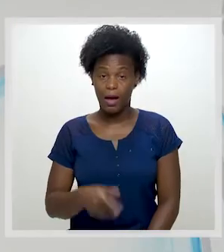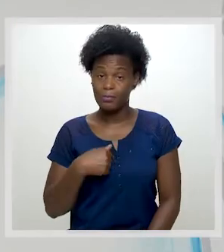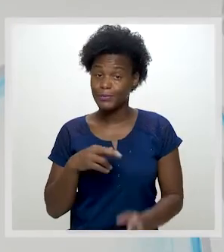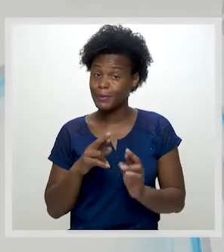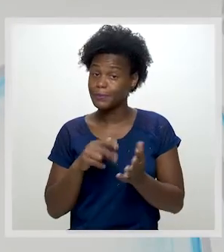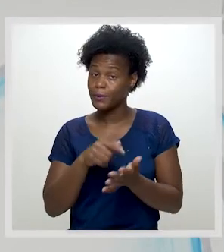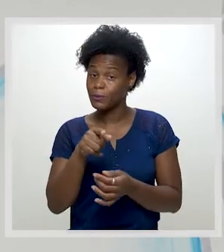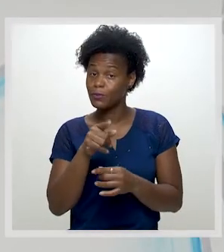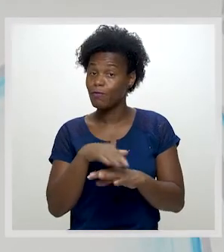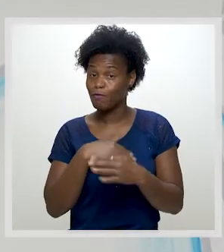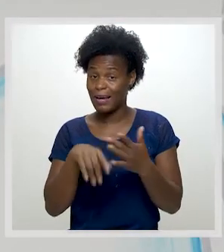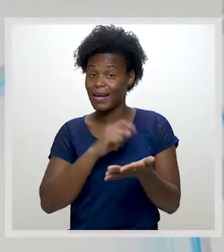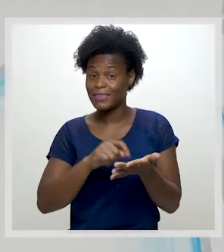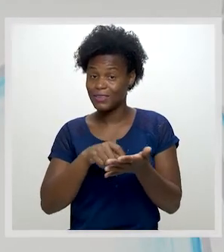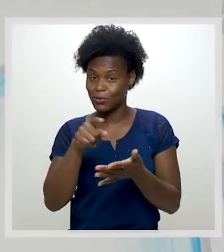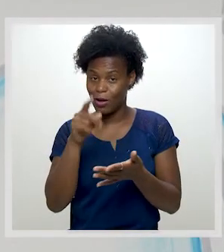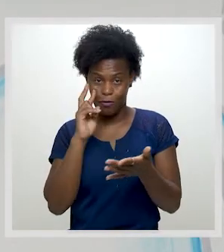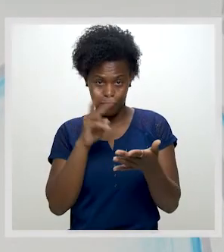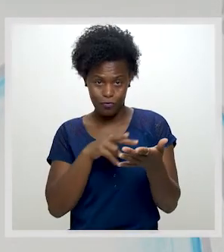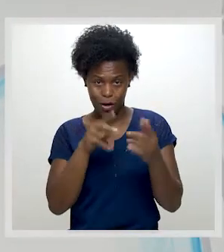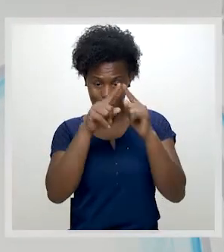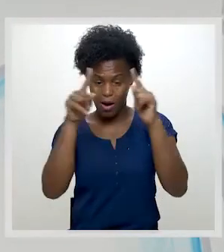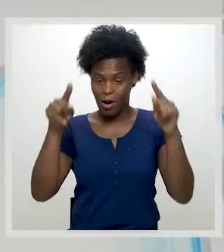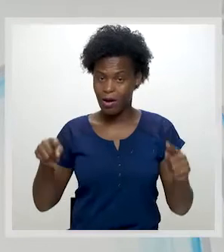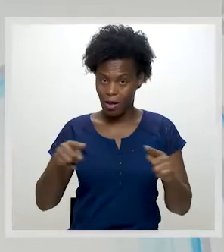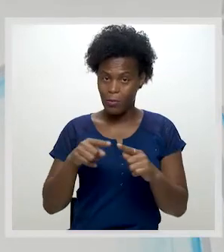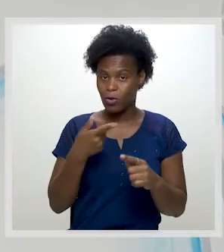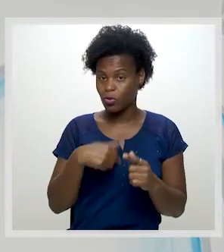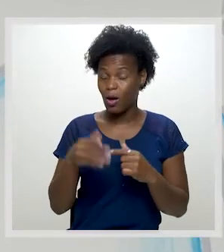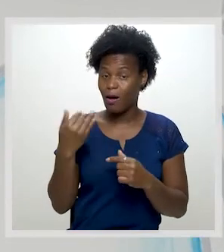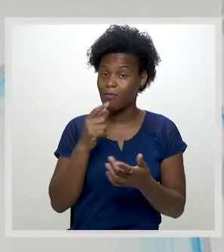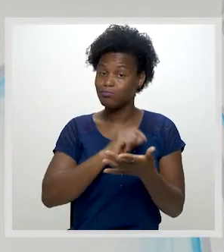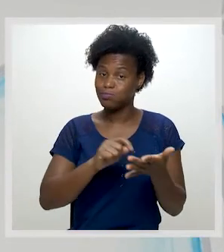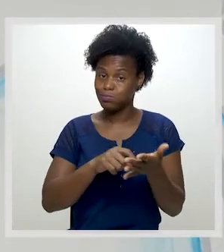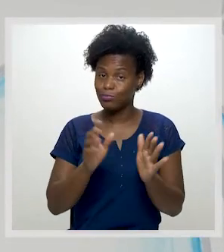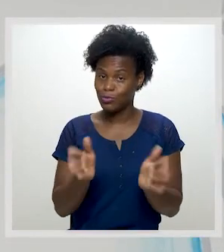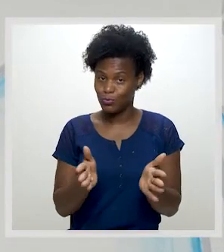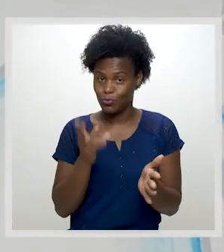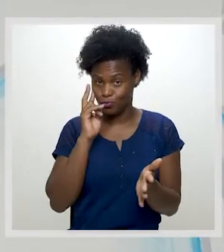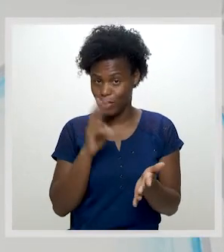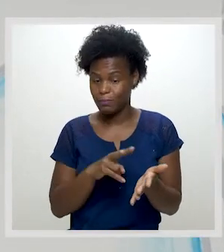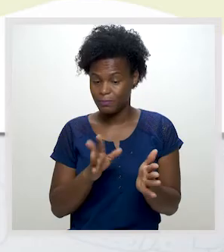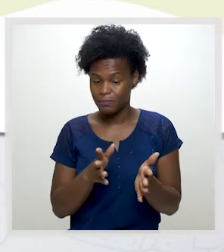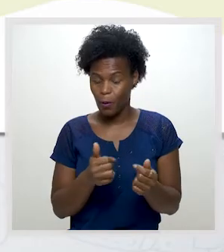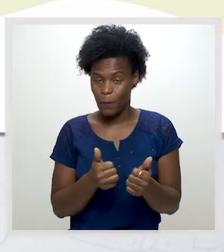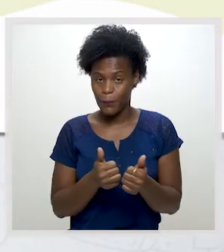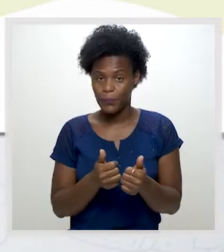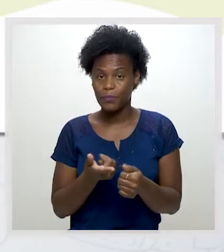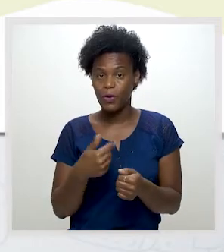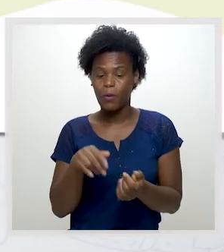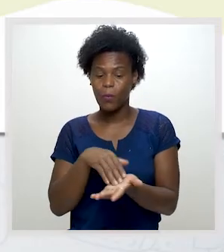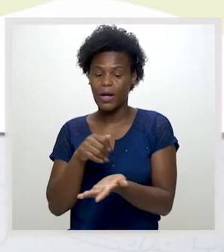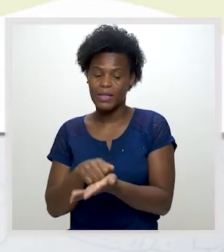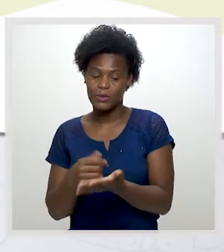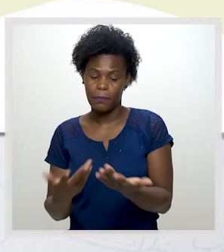Alors, j'espère que pour faire cet exercice, tu as regardé le tableau qu'on a complété auparavant. C'est bon? Alors,